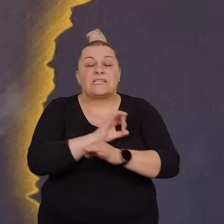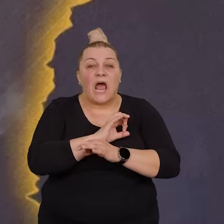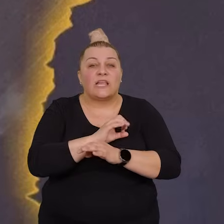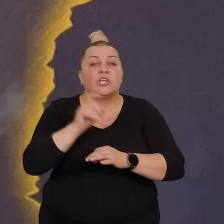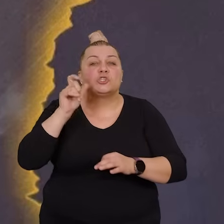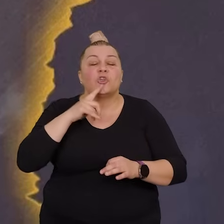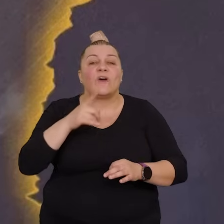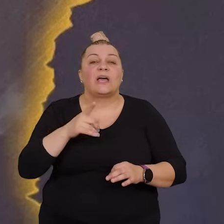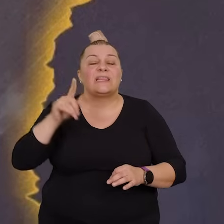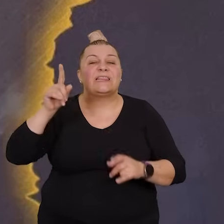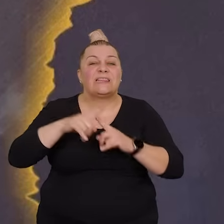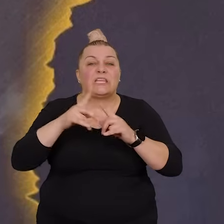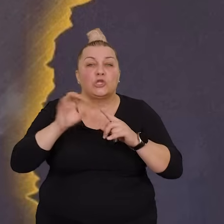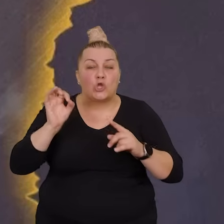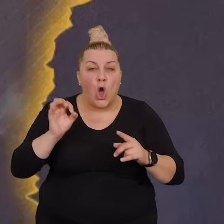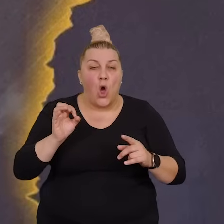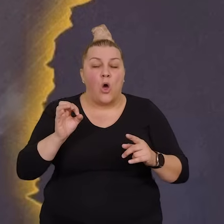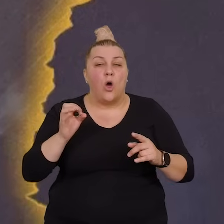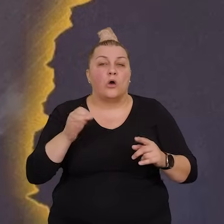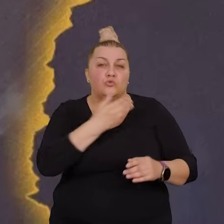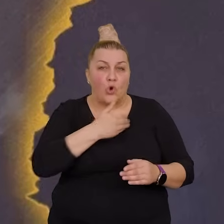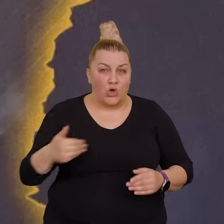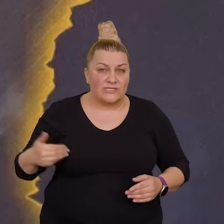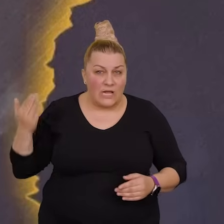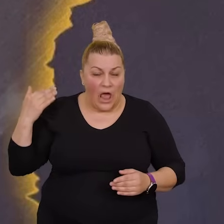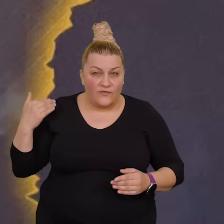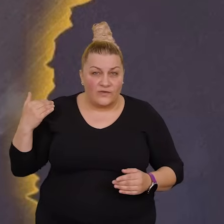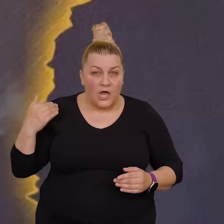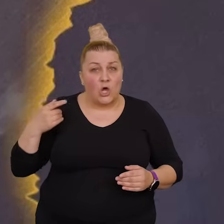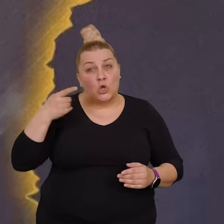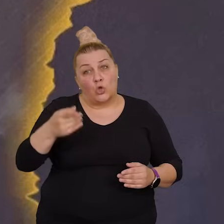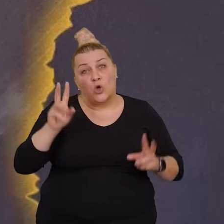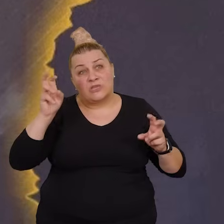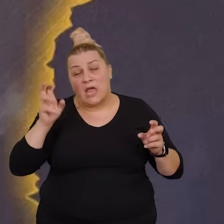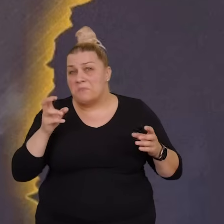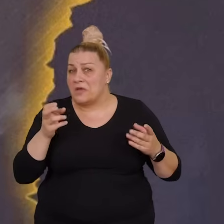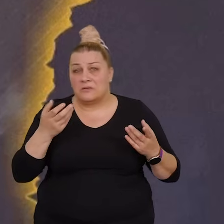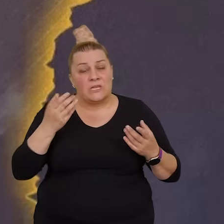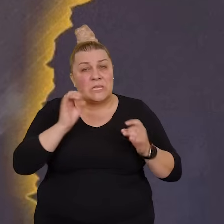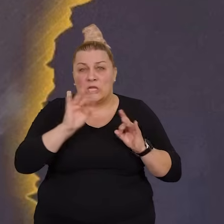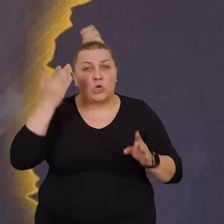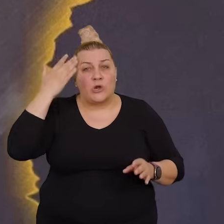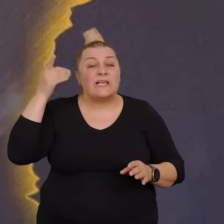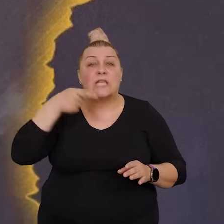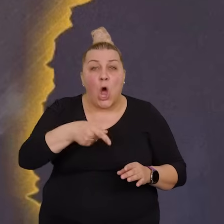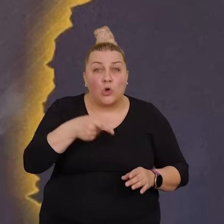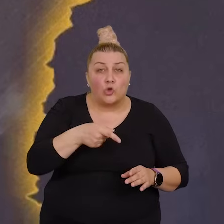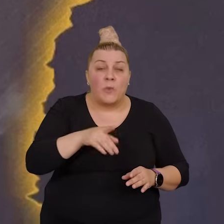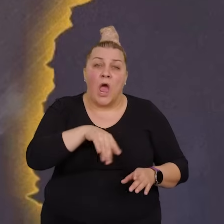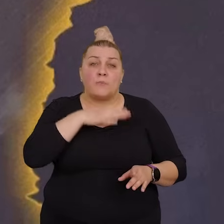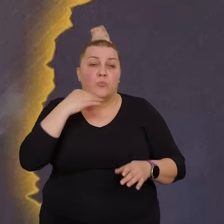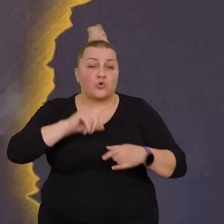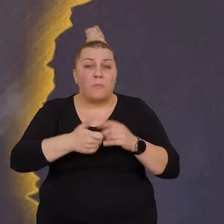Titovoj Jugoslaviji. To je jedna potpuno nepoznata, neobrađena tema. Dobio sam more materijala i imam ga zaista, to vidite, to je jedna senzacionalna